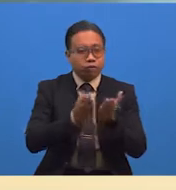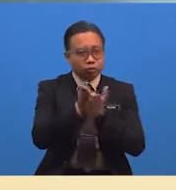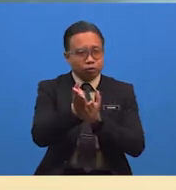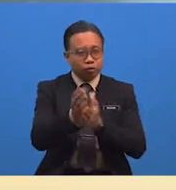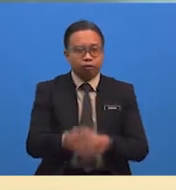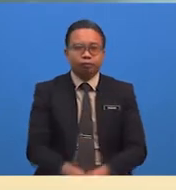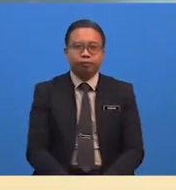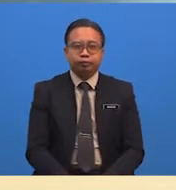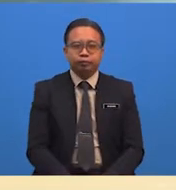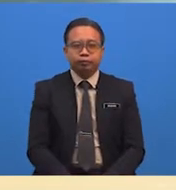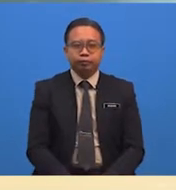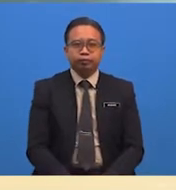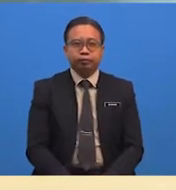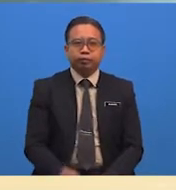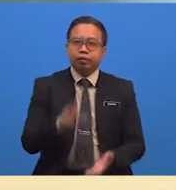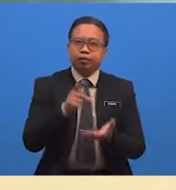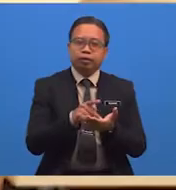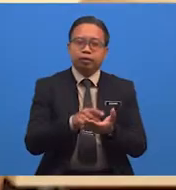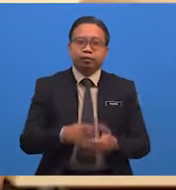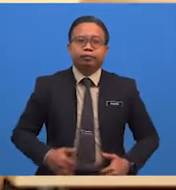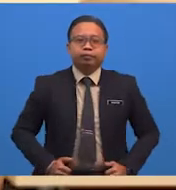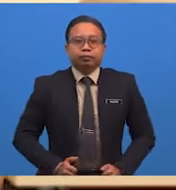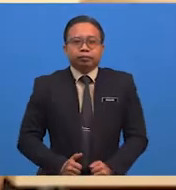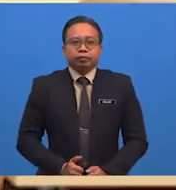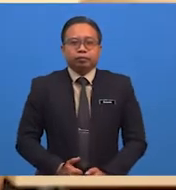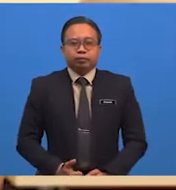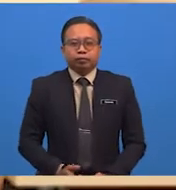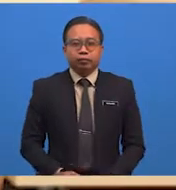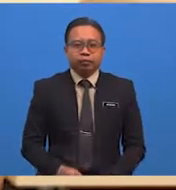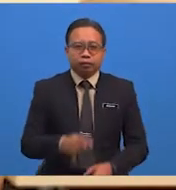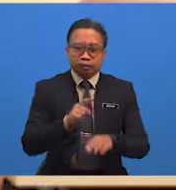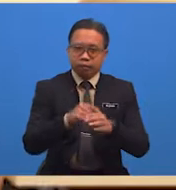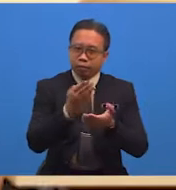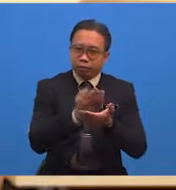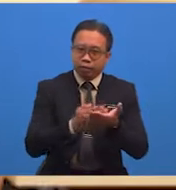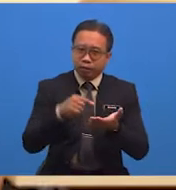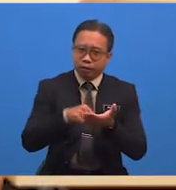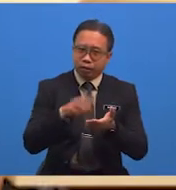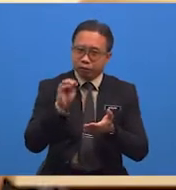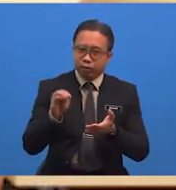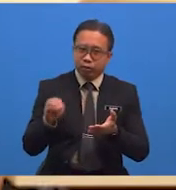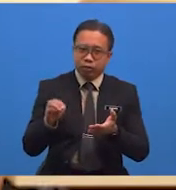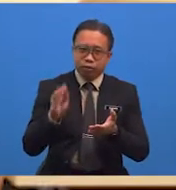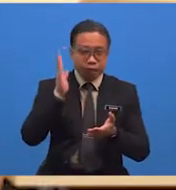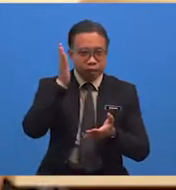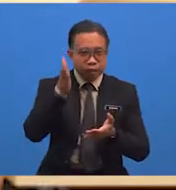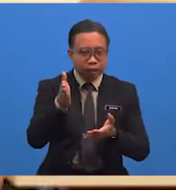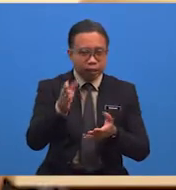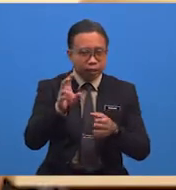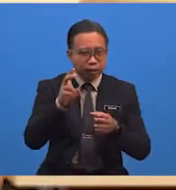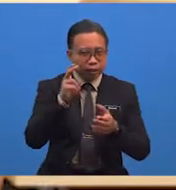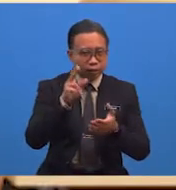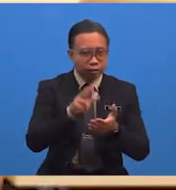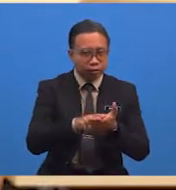seterusnya yang melibatkan pengiraan. Pada bahagian ini, murid-murid akan menentukan